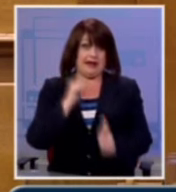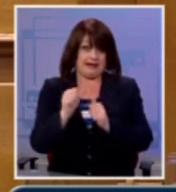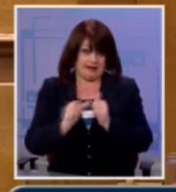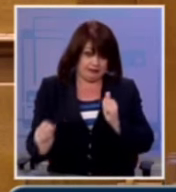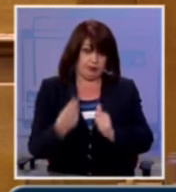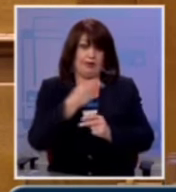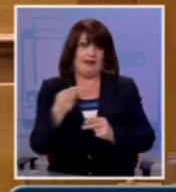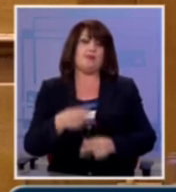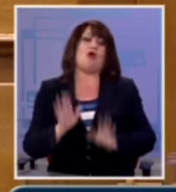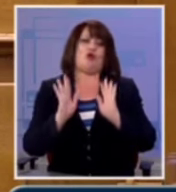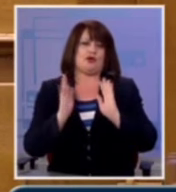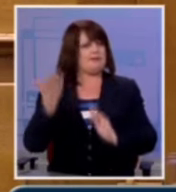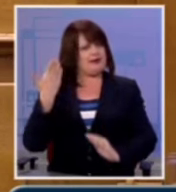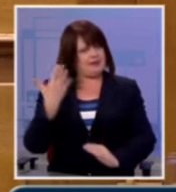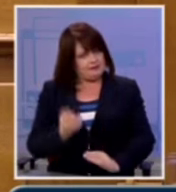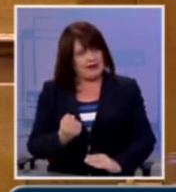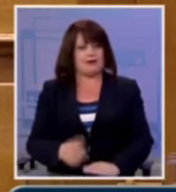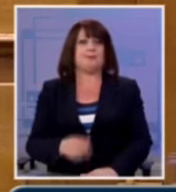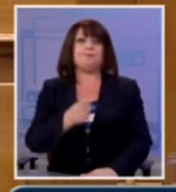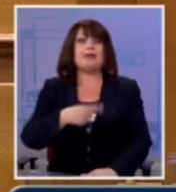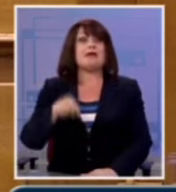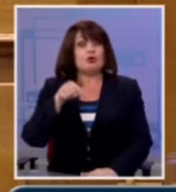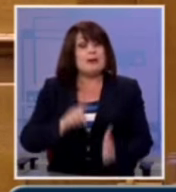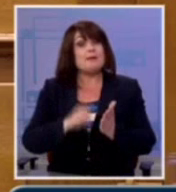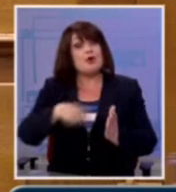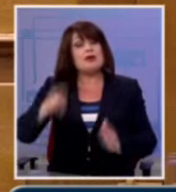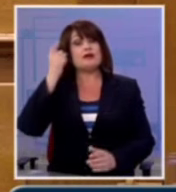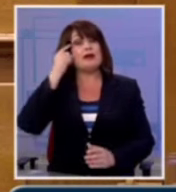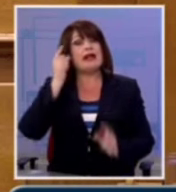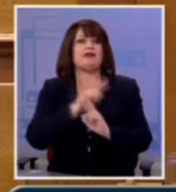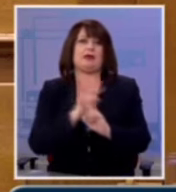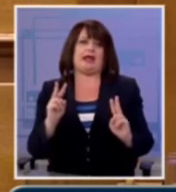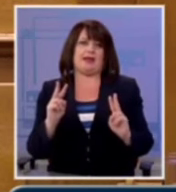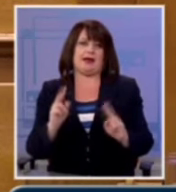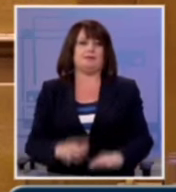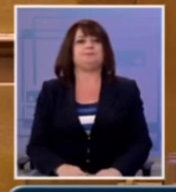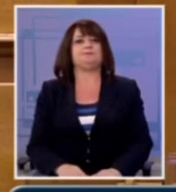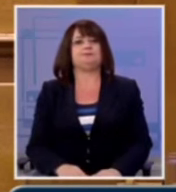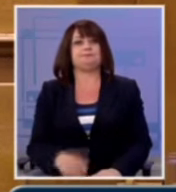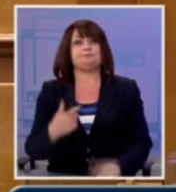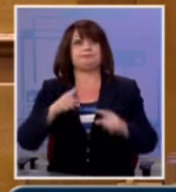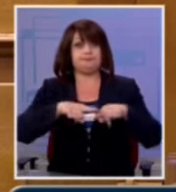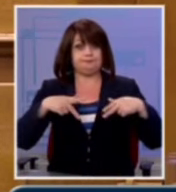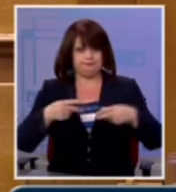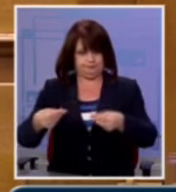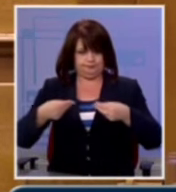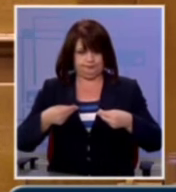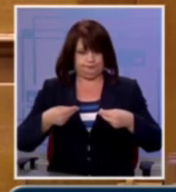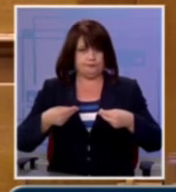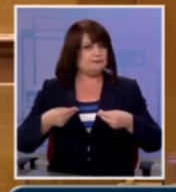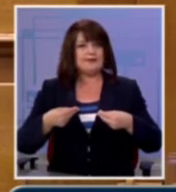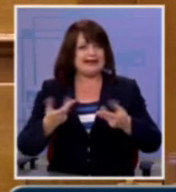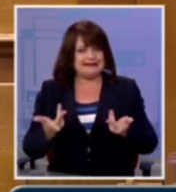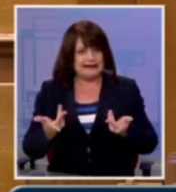5 μήνες. Και αυτό πρέπει να είναι απόλυτα σαφές. Η κυβέρνηση παρέλαβε το